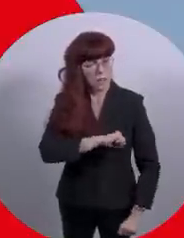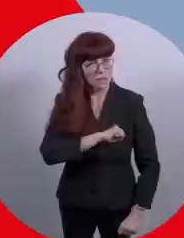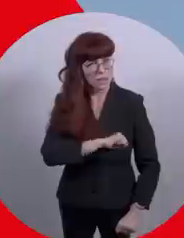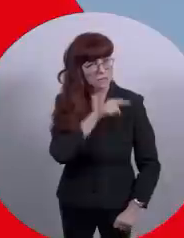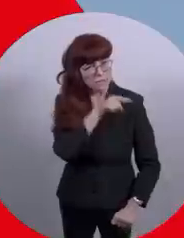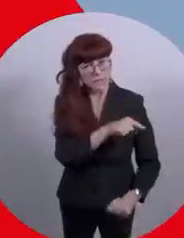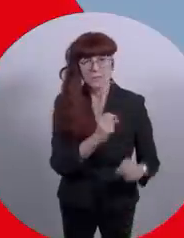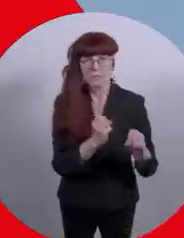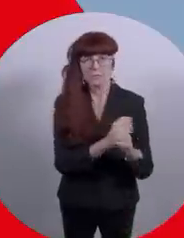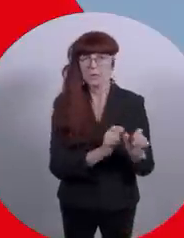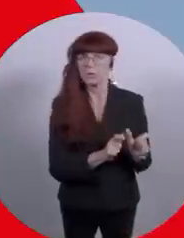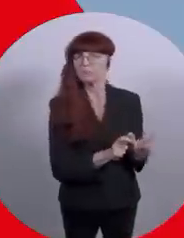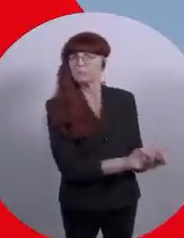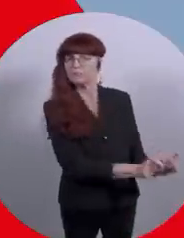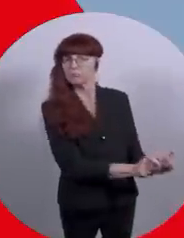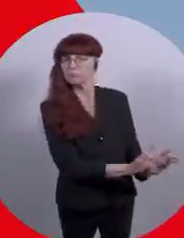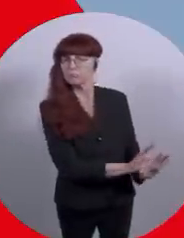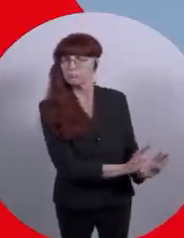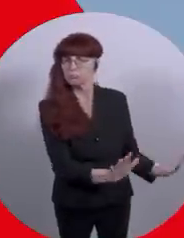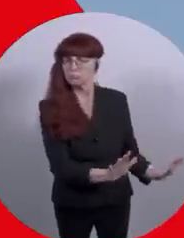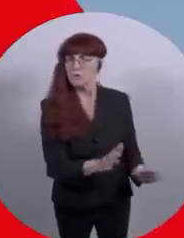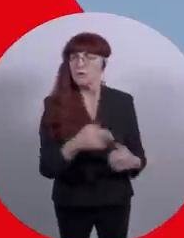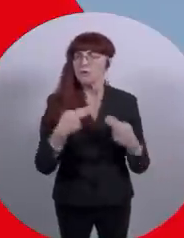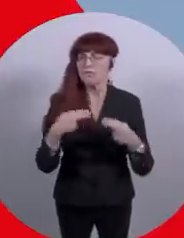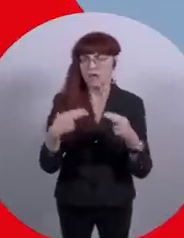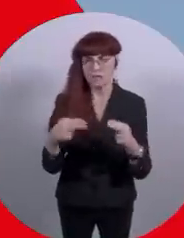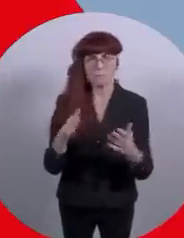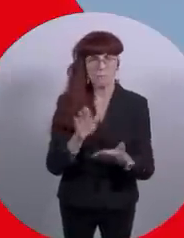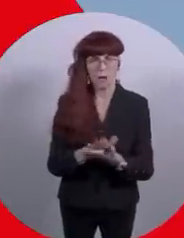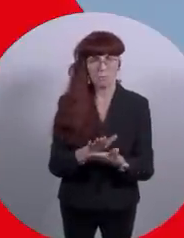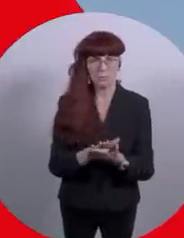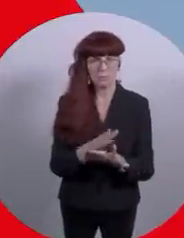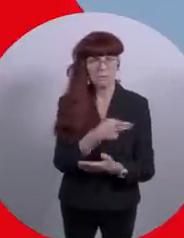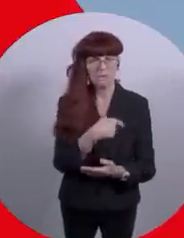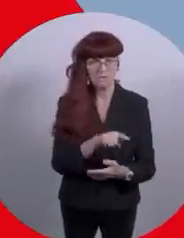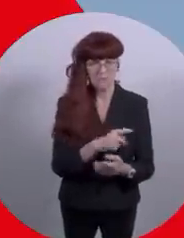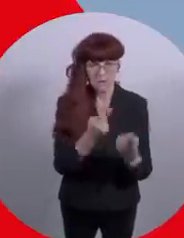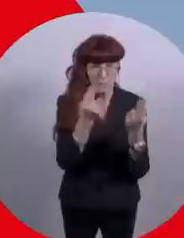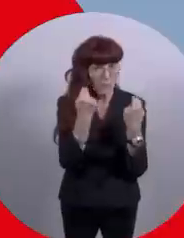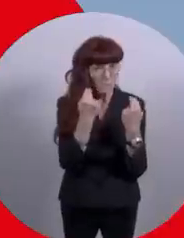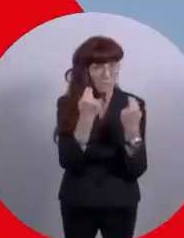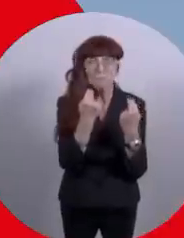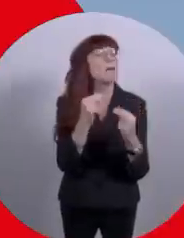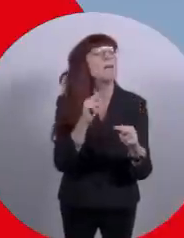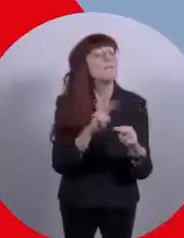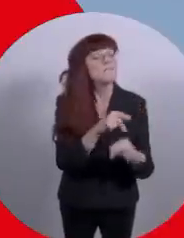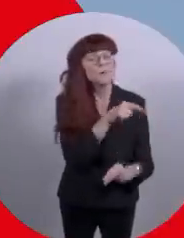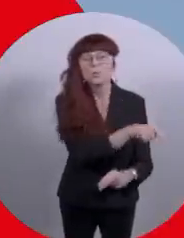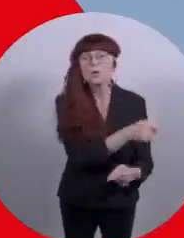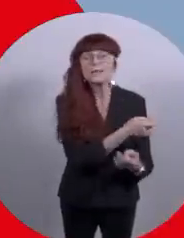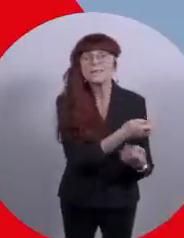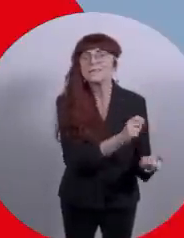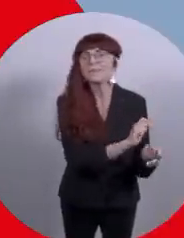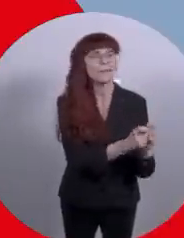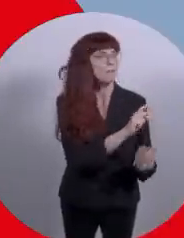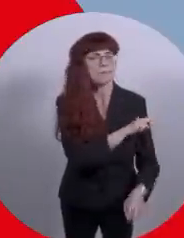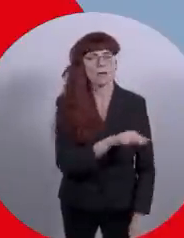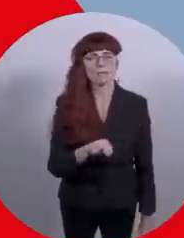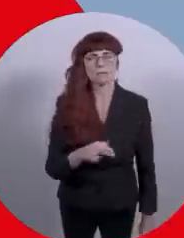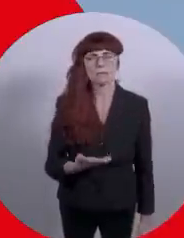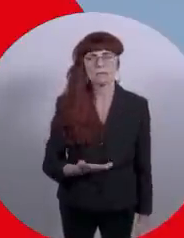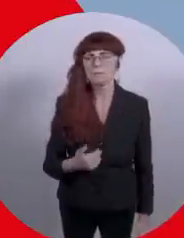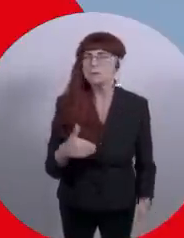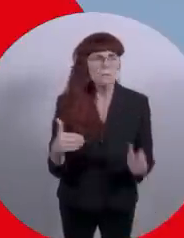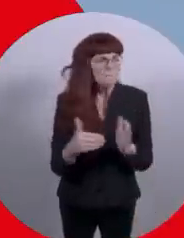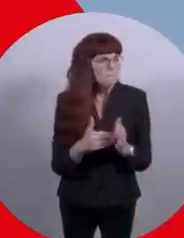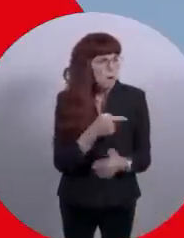weiterhin durchhalten wir werden in dieser Frage nicht einknicken wenn es keine Veränderung gibt ich brauche das